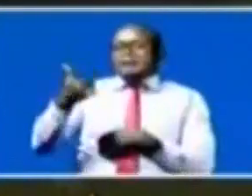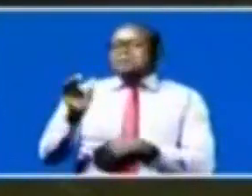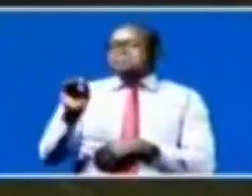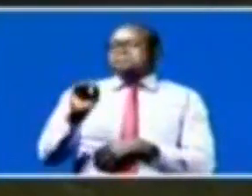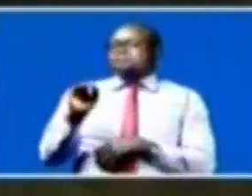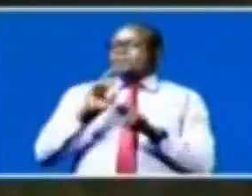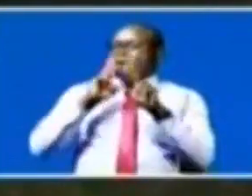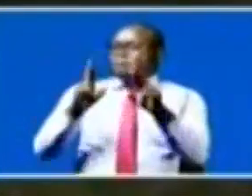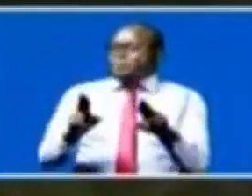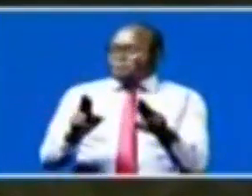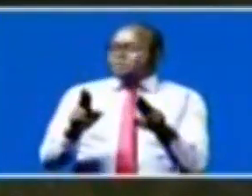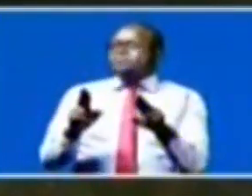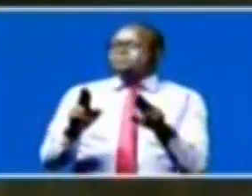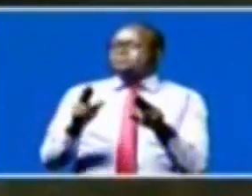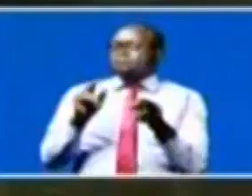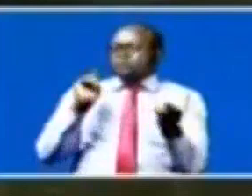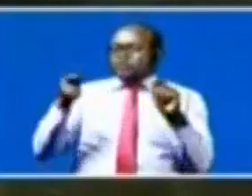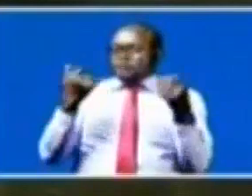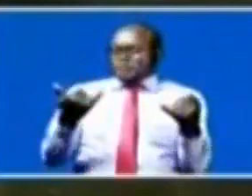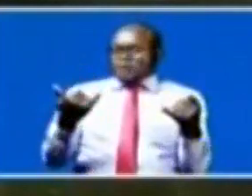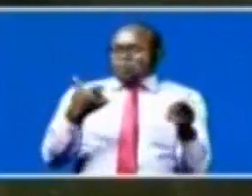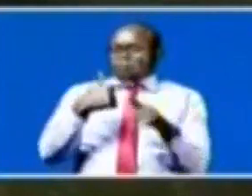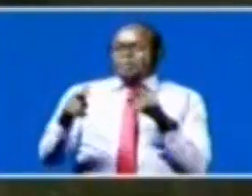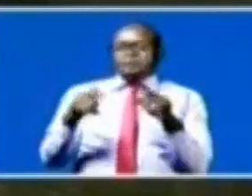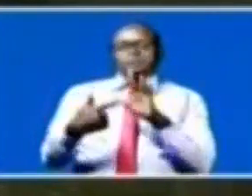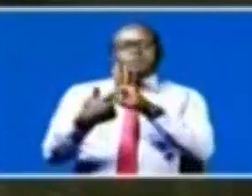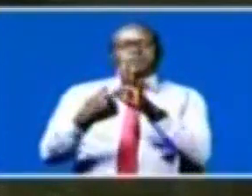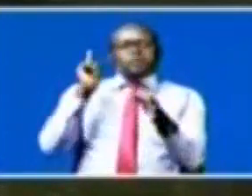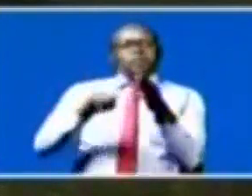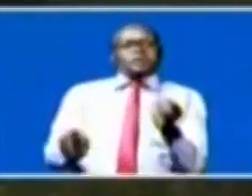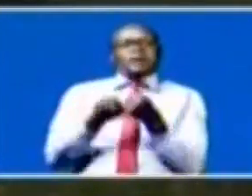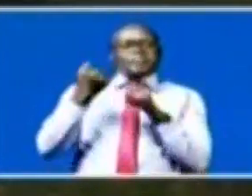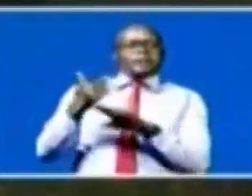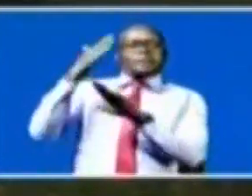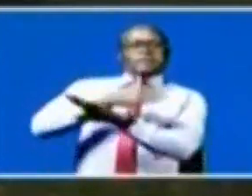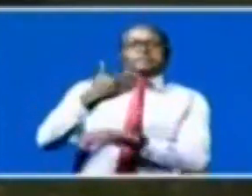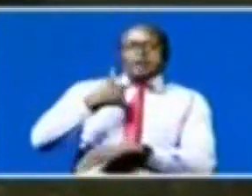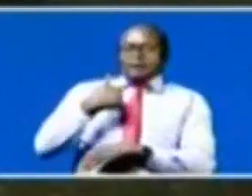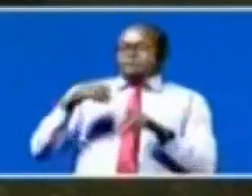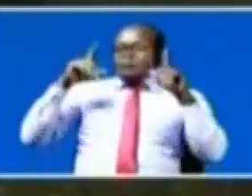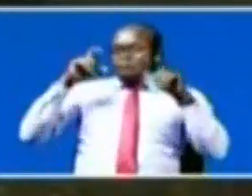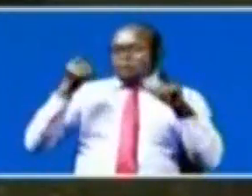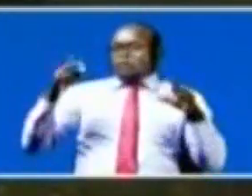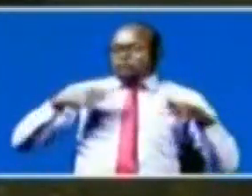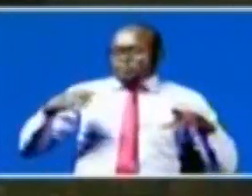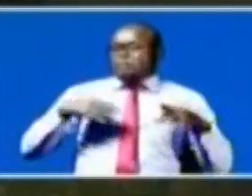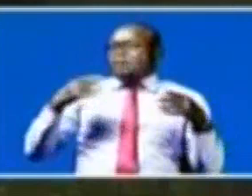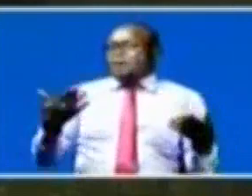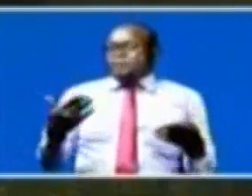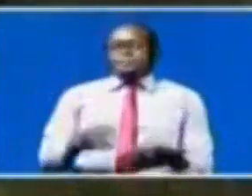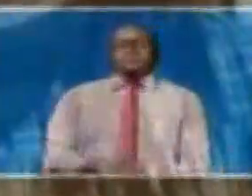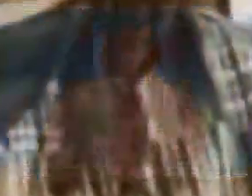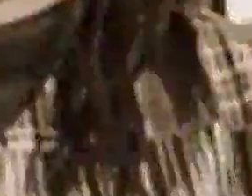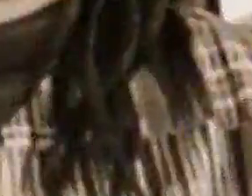wetu Tobias Chanji, mambo yamebadilika, lakini anasimulia kadi za kitambo zilizokuwa na picha za watu zilikuwa namna gani.